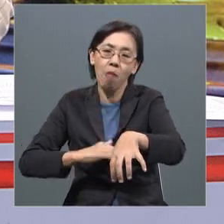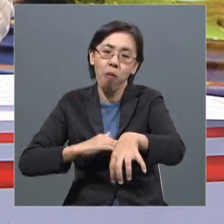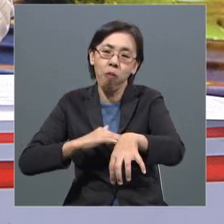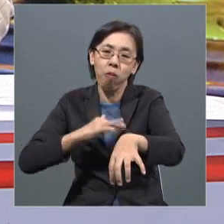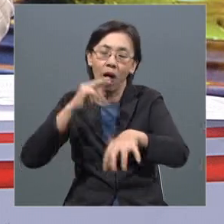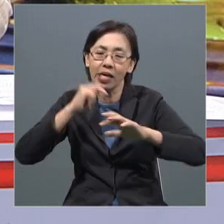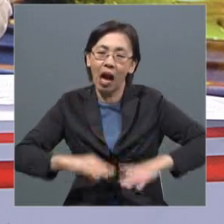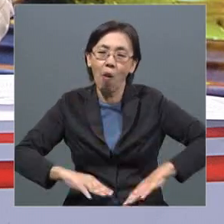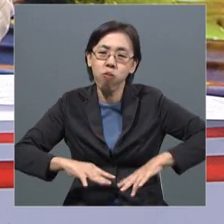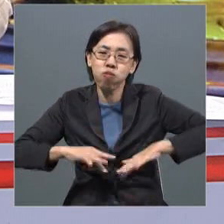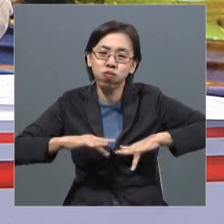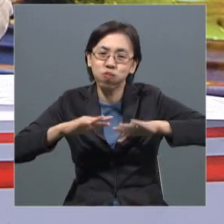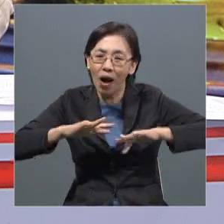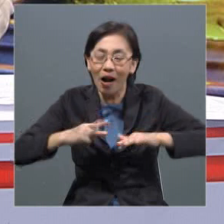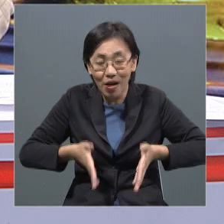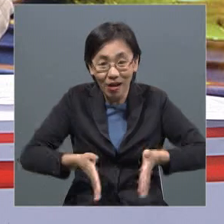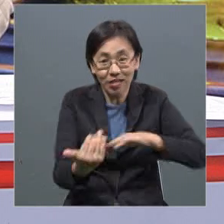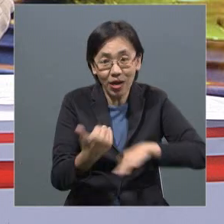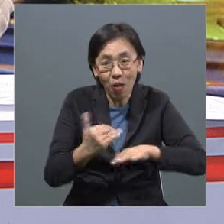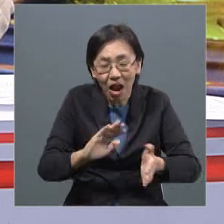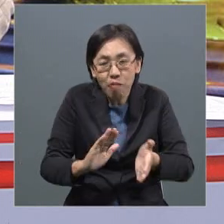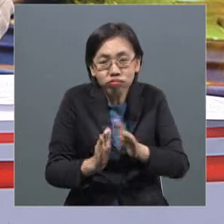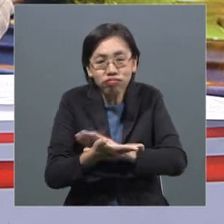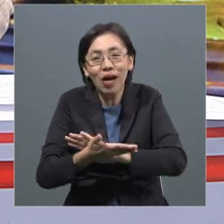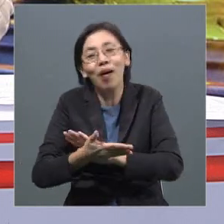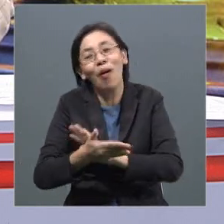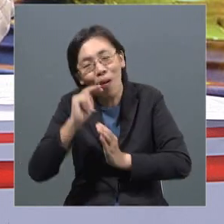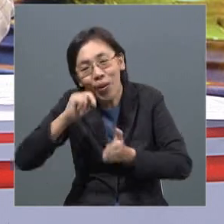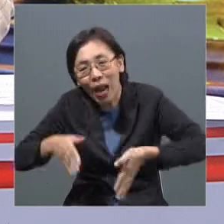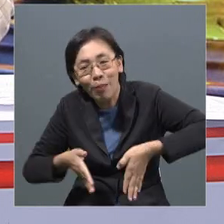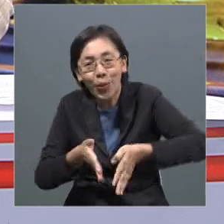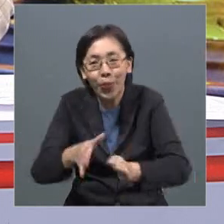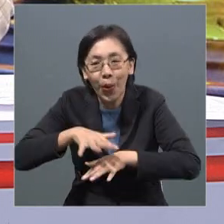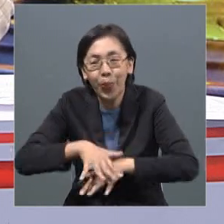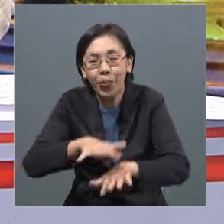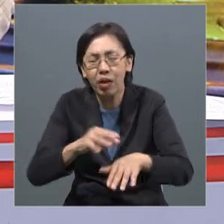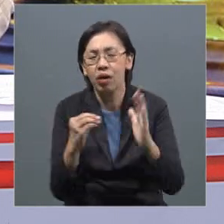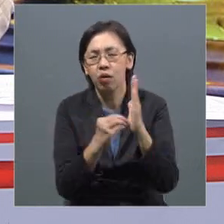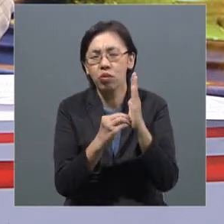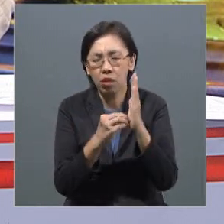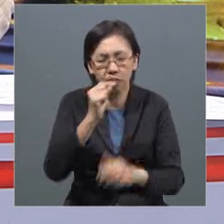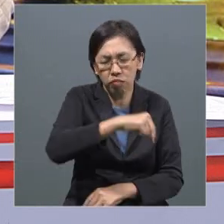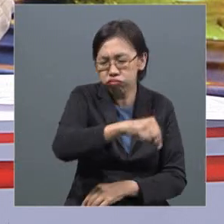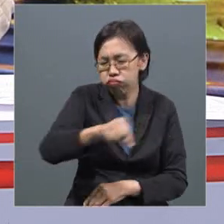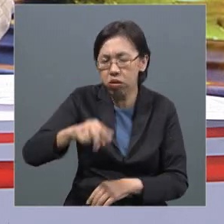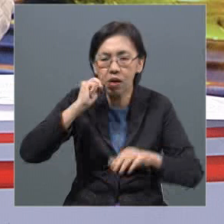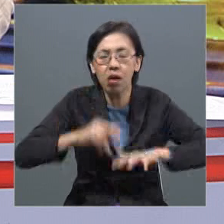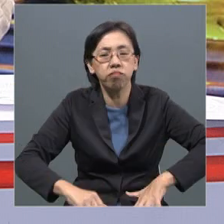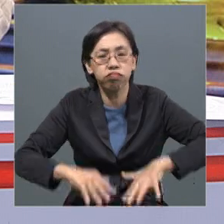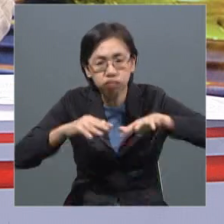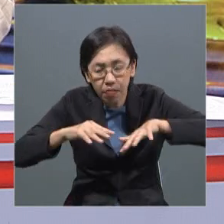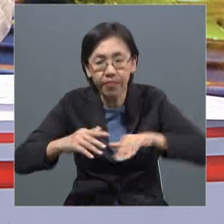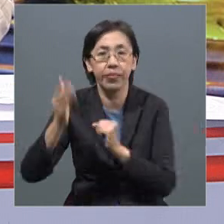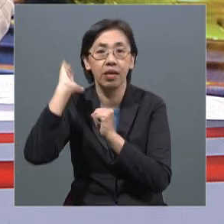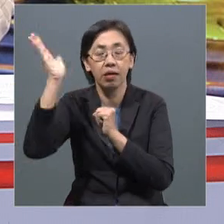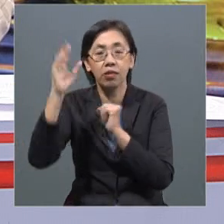แล้วเป็นคลองไปเป็นคลองไปเรียบร้อยเมื่อเมื่อคืนนี้ในกรุงเทพฯก็มีหลายจุดนะที่ที่ท่วมแต่ว่าคือจากที่โฆษก